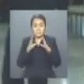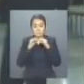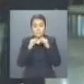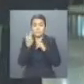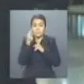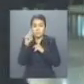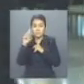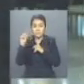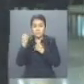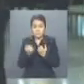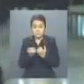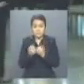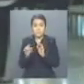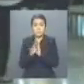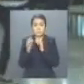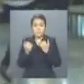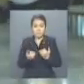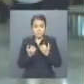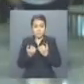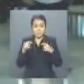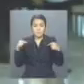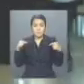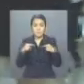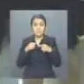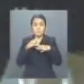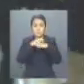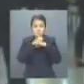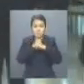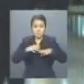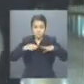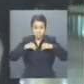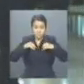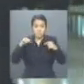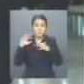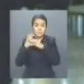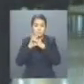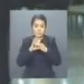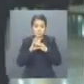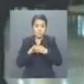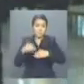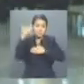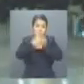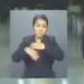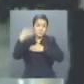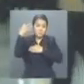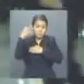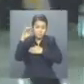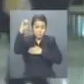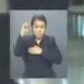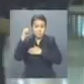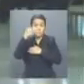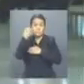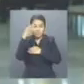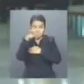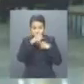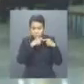ล่าสุดค่ะที่ประชุมคณะรัฐมนตรีก็เห็นชอบนะคะให้มีการต่ออายุมาตรการรถเมล์รถไฟฟรีออกไปเป็นเวลา5เดือนนะคะซึ่งถือว่